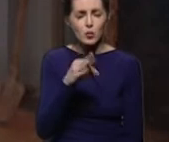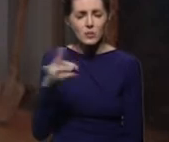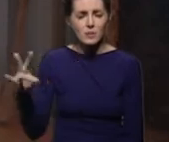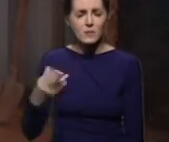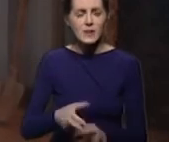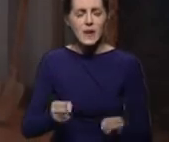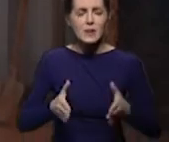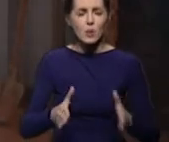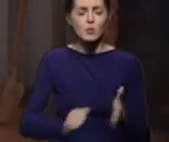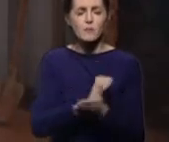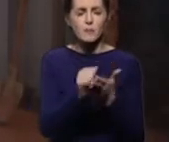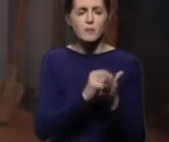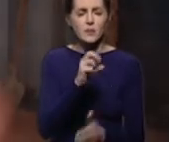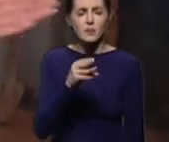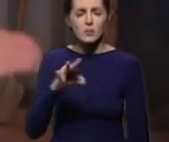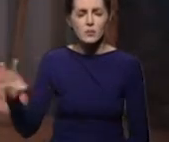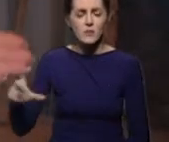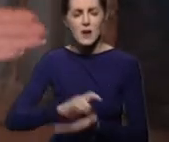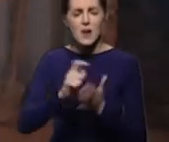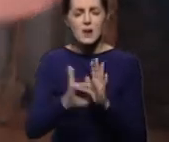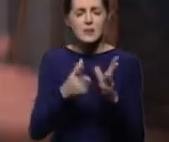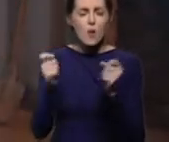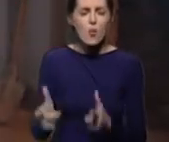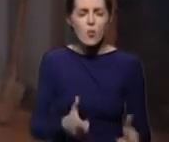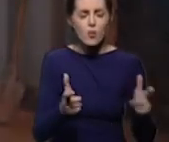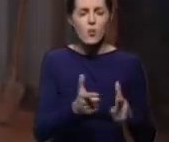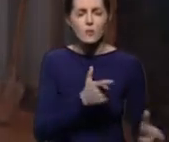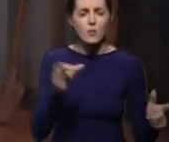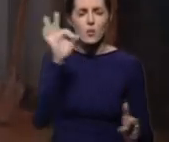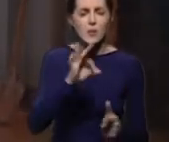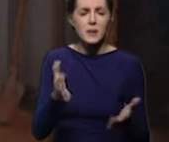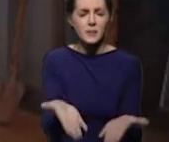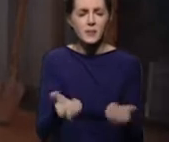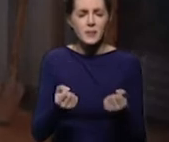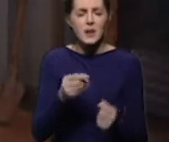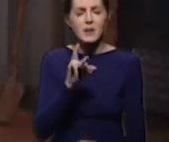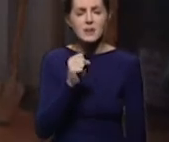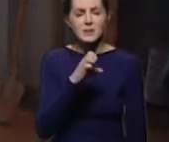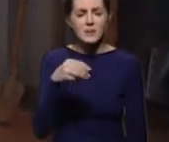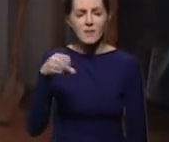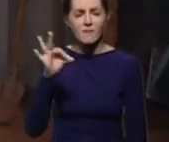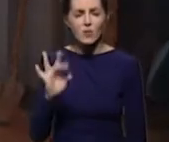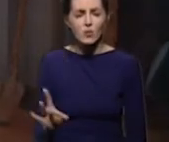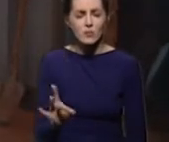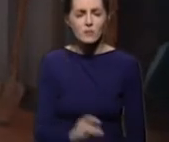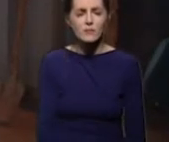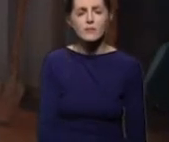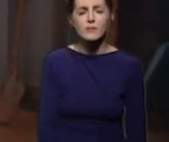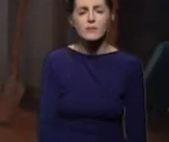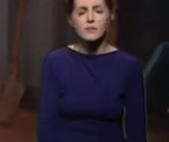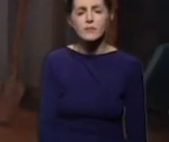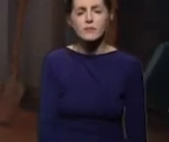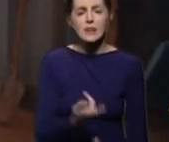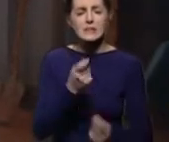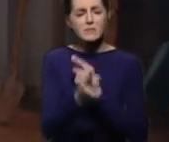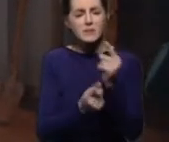коридори, підготовили класи к прийому раствора, тобто там тут, ну, немножко другое різне покриття,